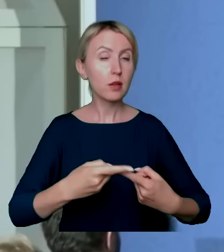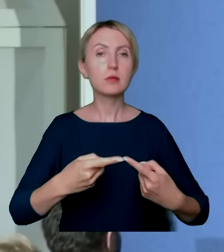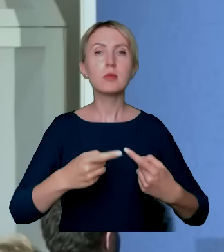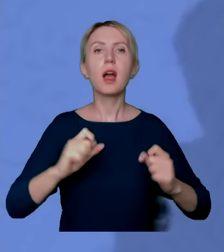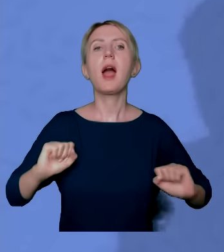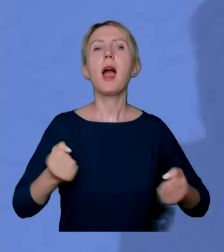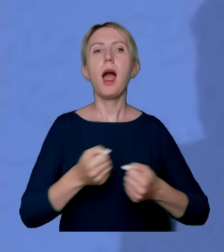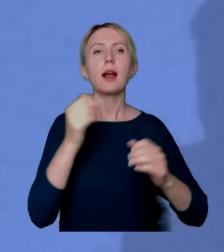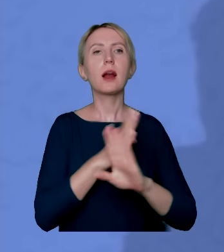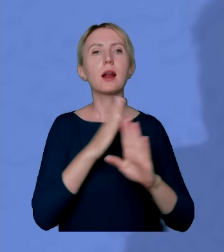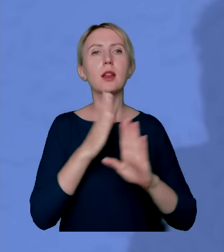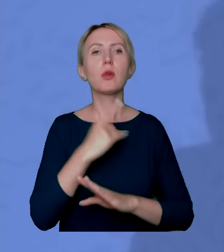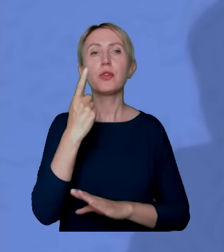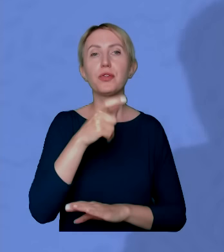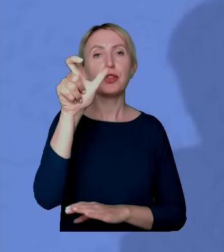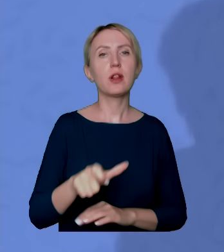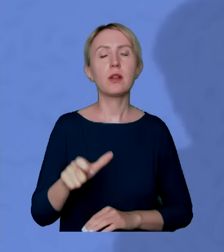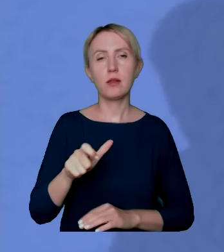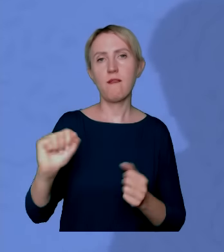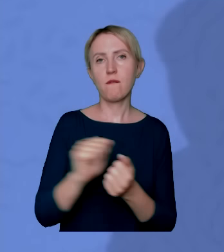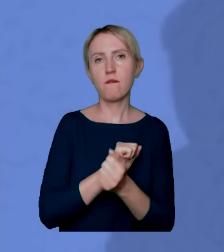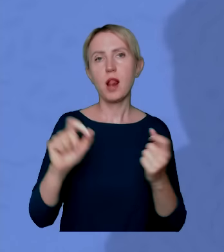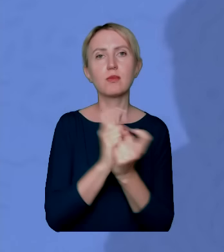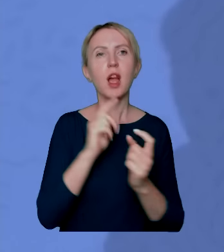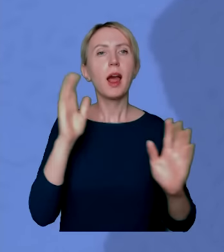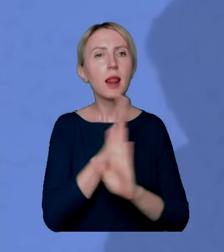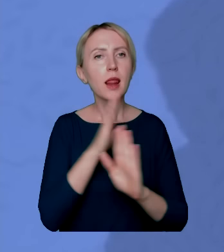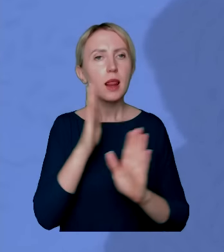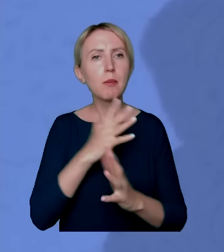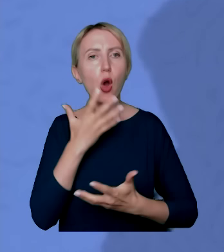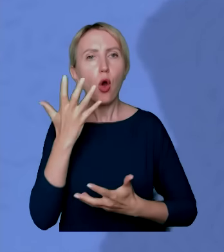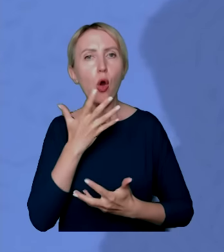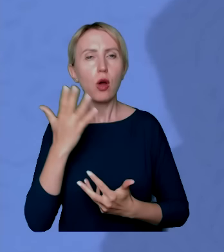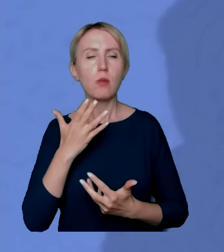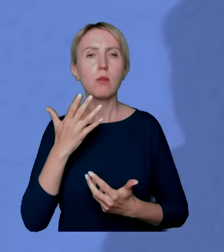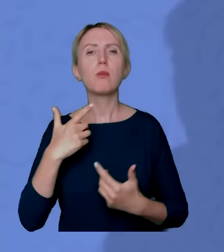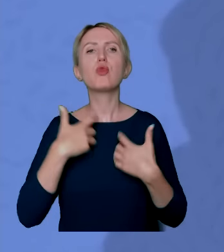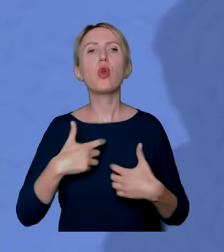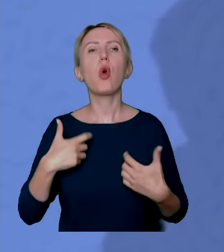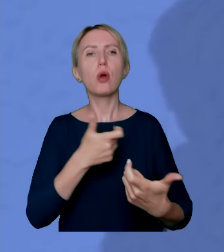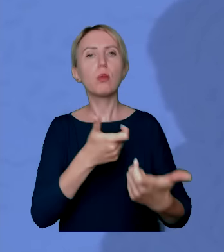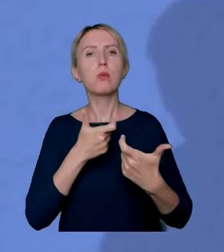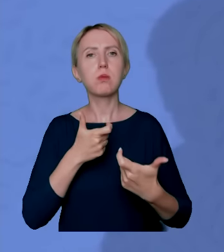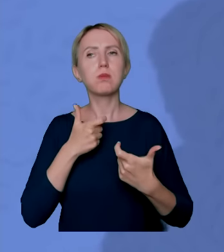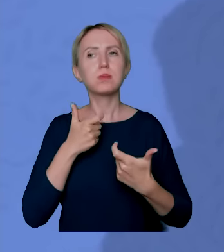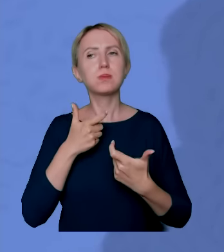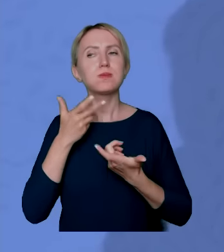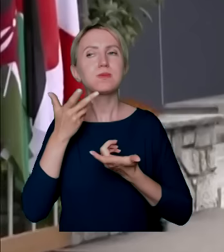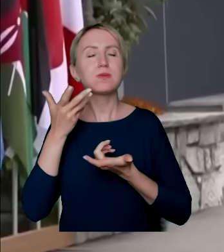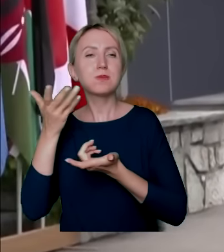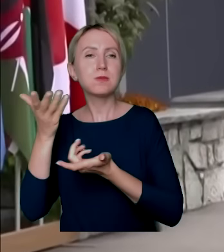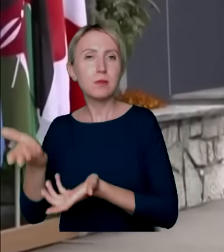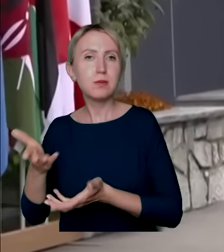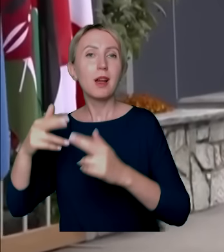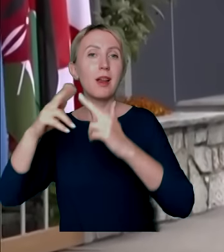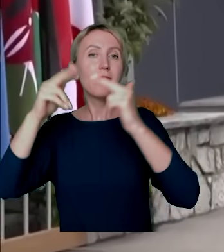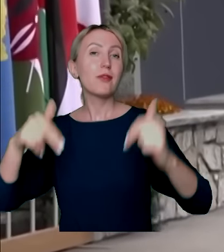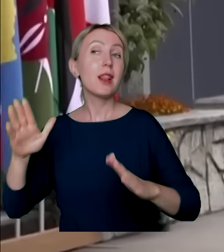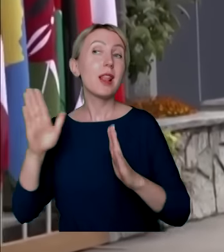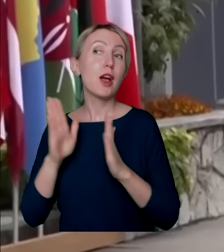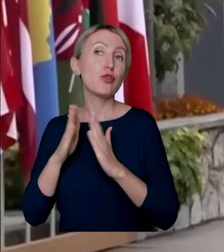klimatyczni. Jeden z nich w imię walki z ociepleniem klimatu zastosował broń biologiczną i wypróżnił się do jeziora obok willi szefa rządu. Jak